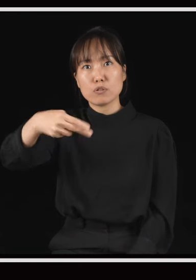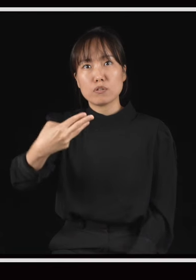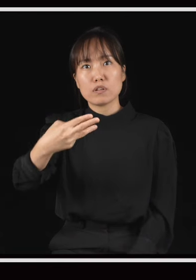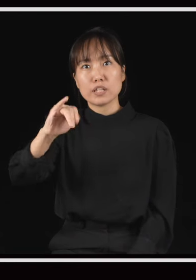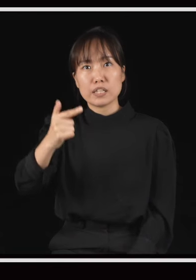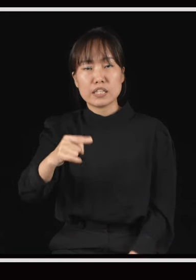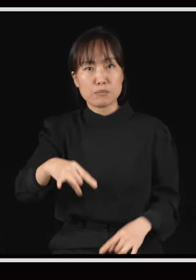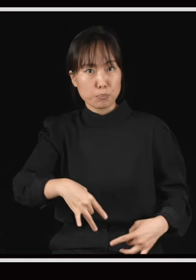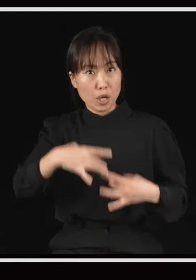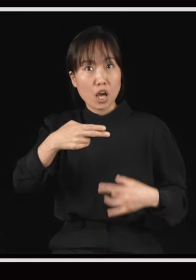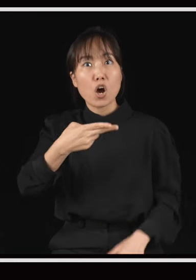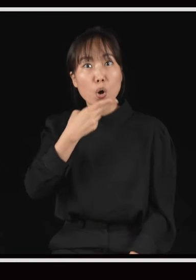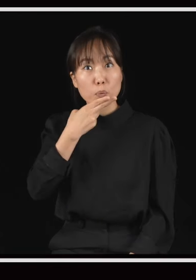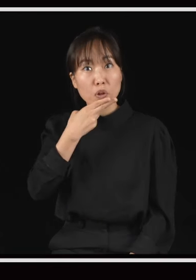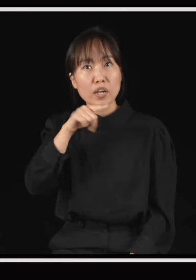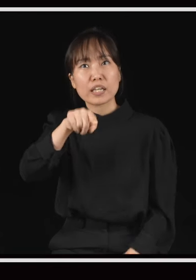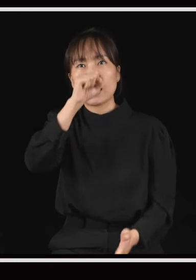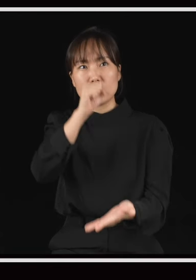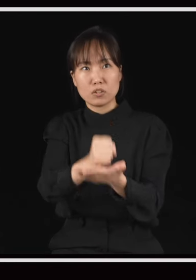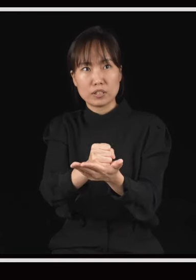만드는 식사가 자연스러운 식사입니다.